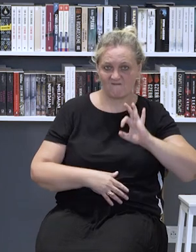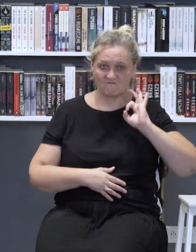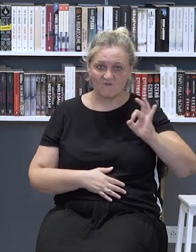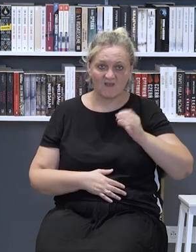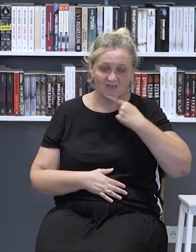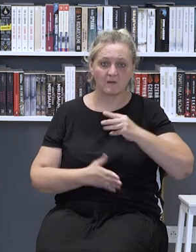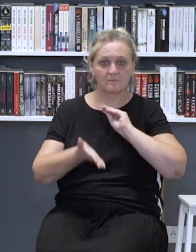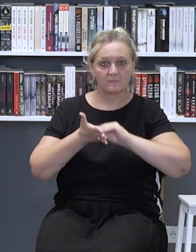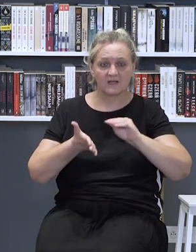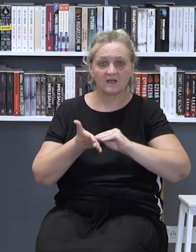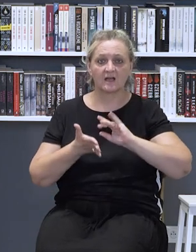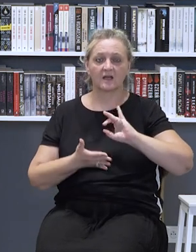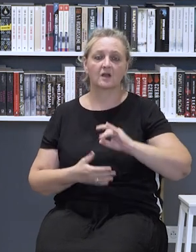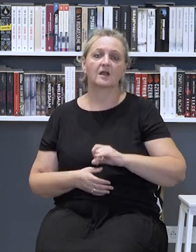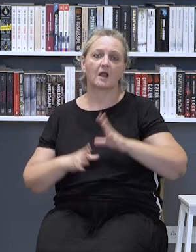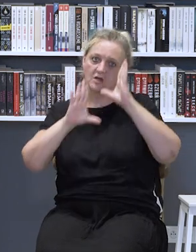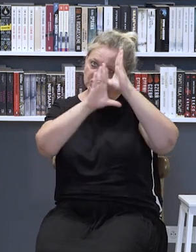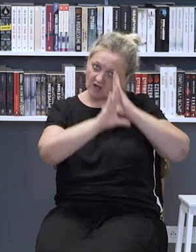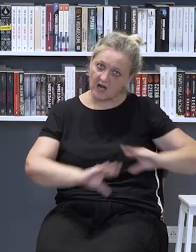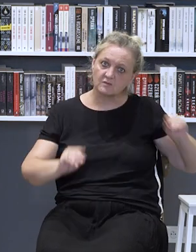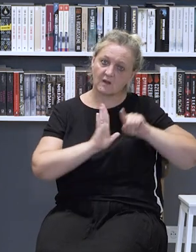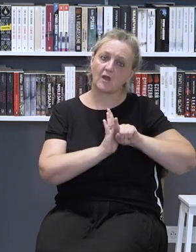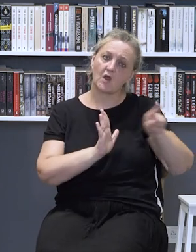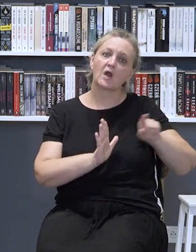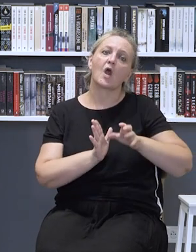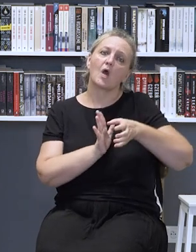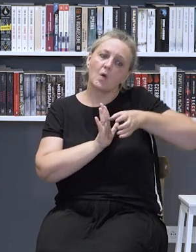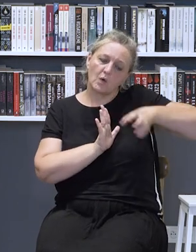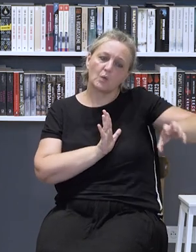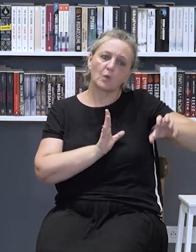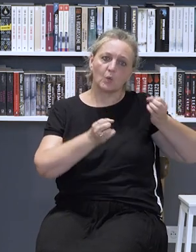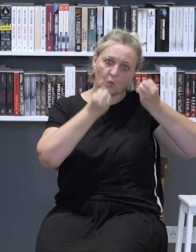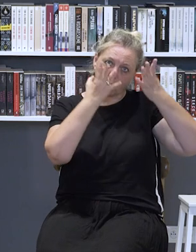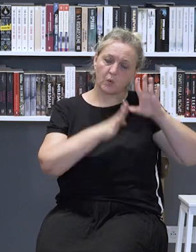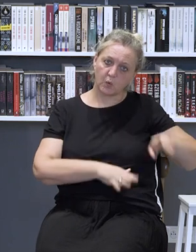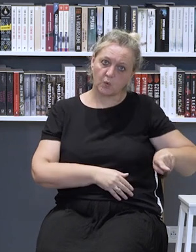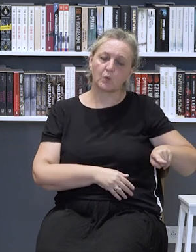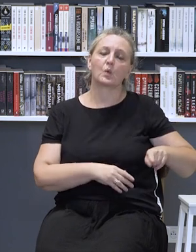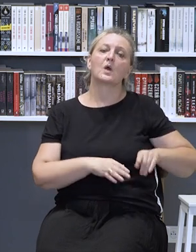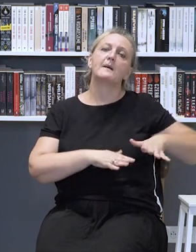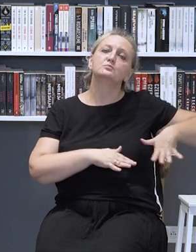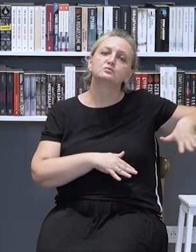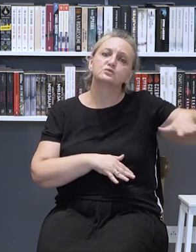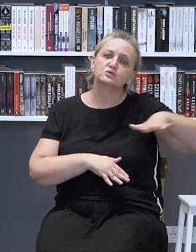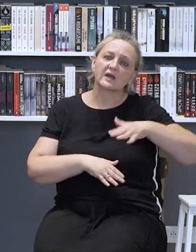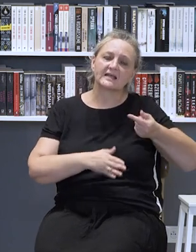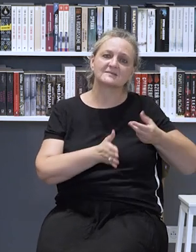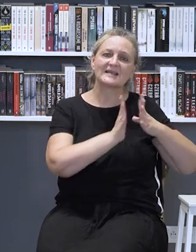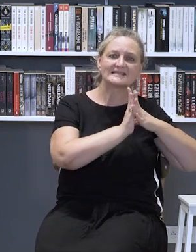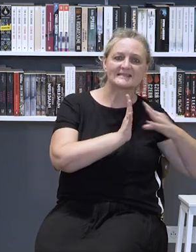pisze się ich przez szacunek dla właśnie tej odrębnej kultury i odrębnej przestrzeni